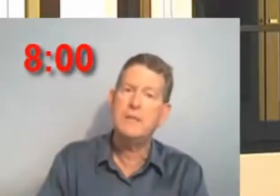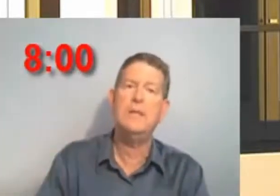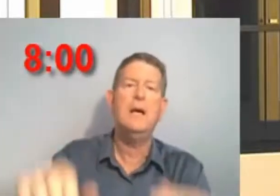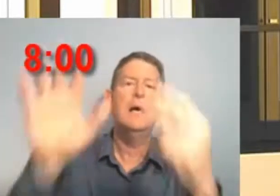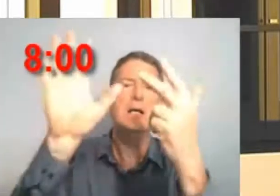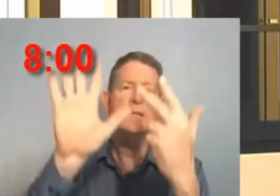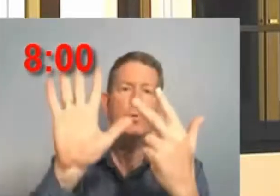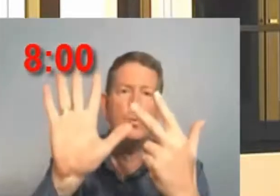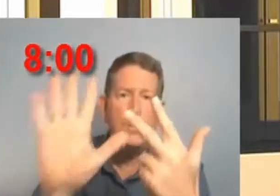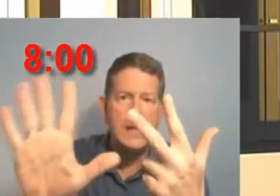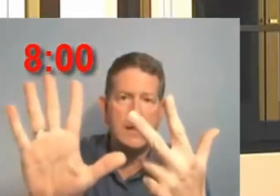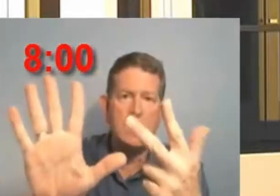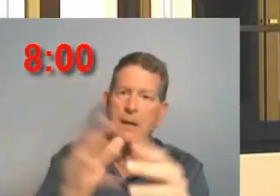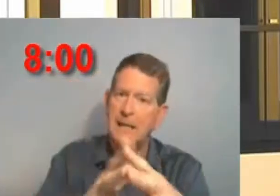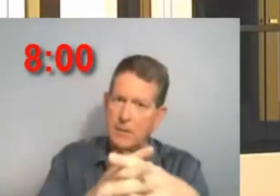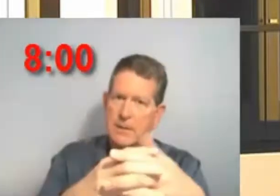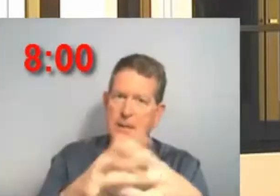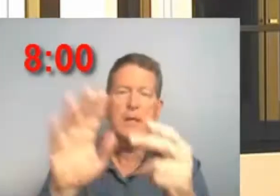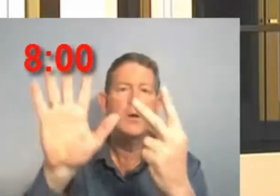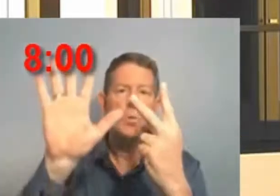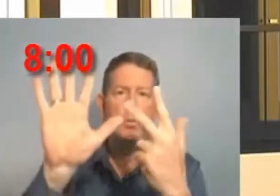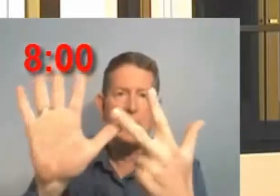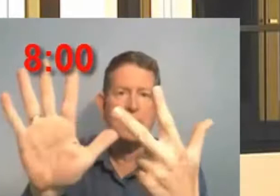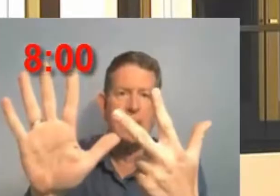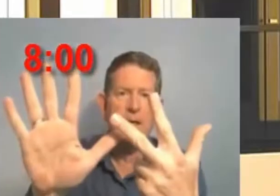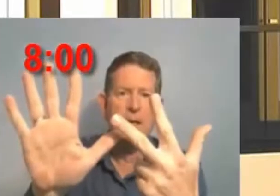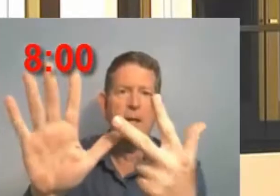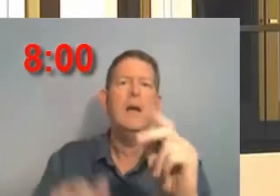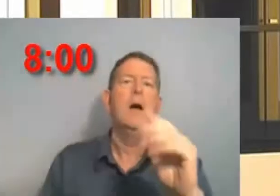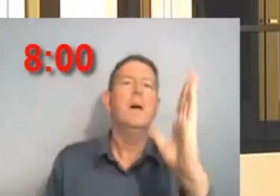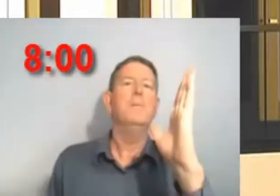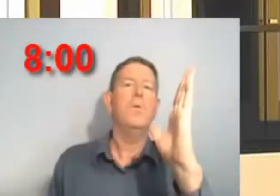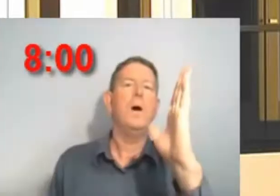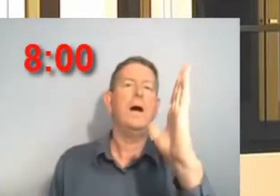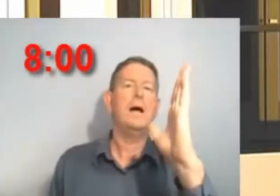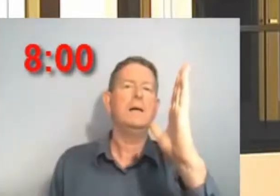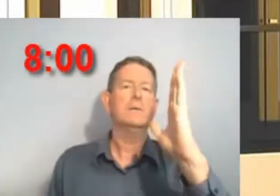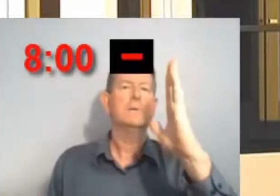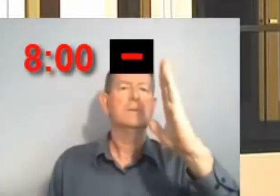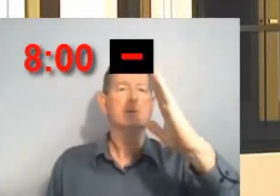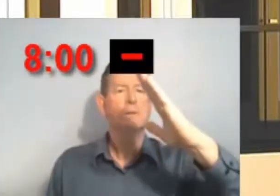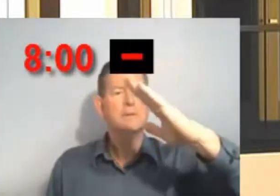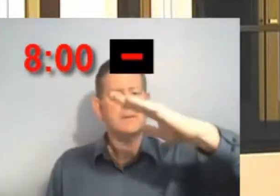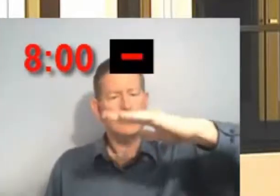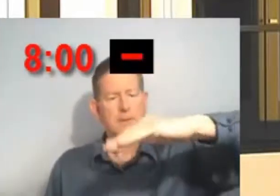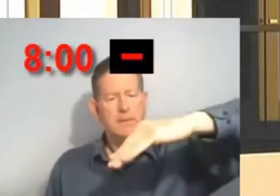mais je vous ai dit 8h. Attendez, 8h moins